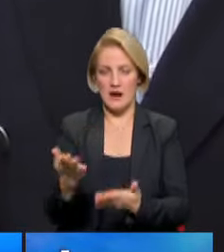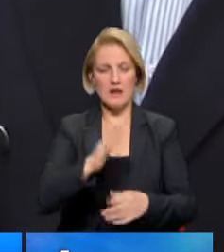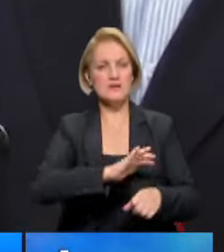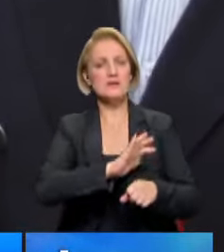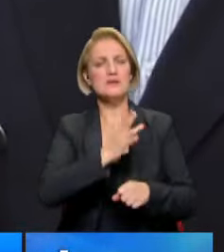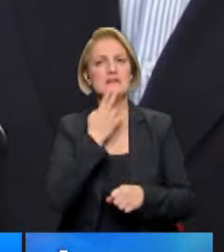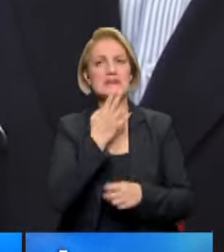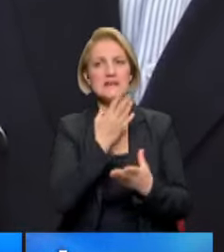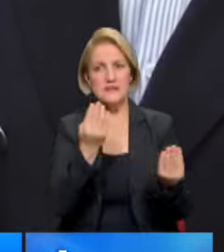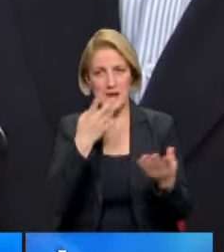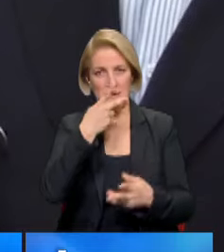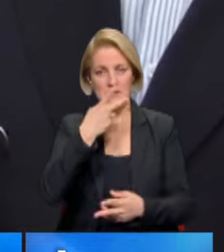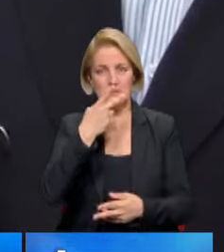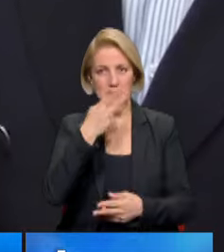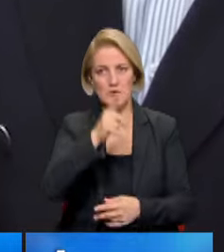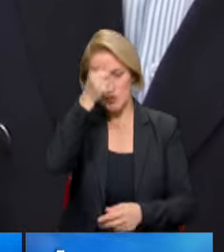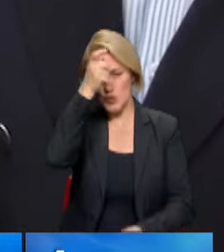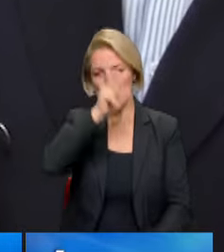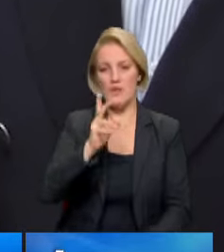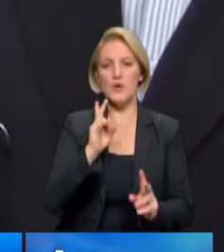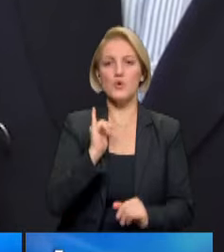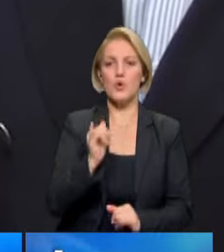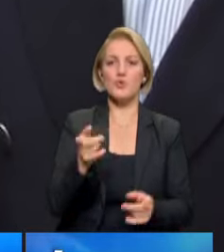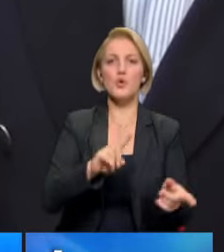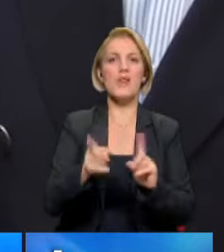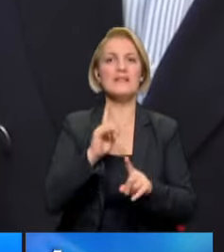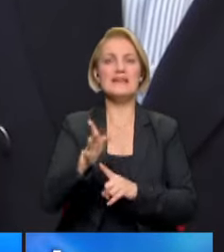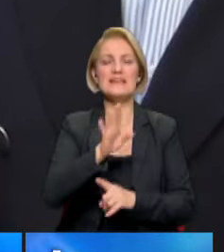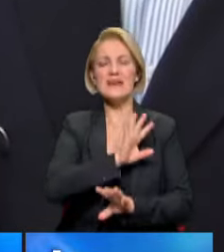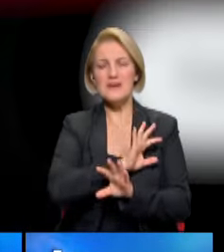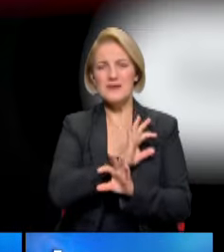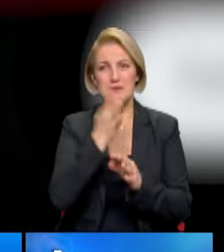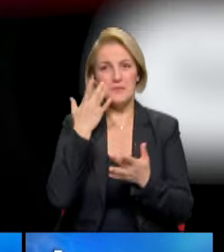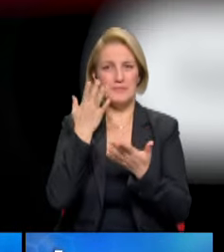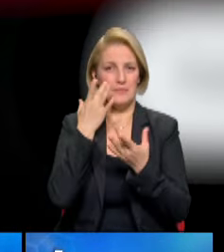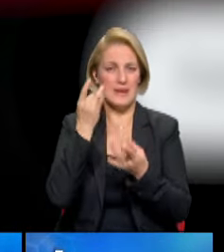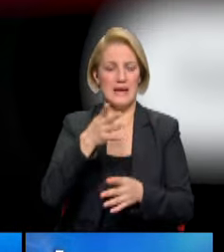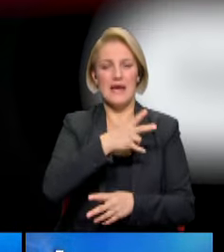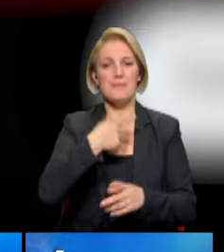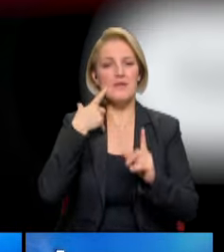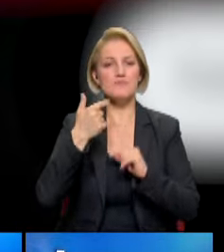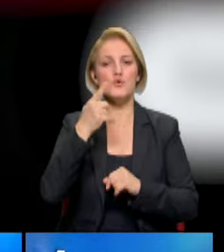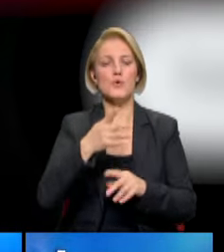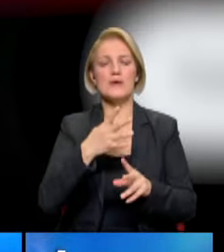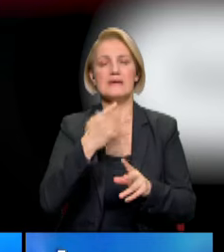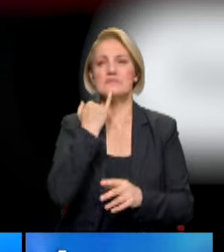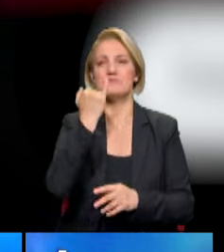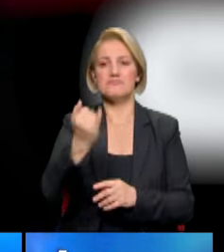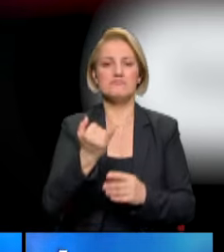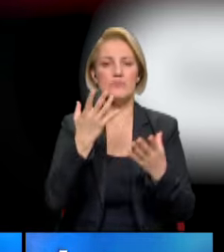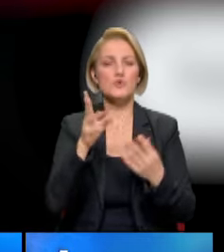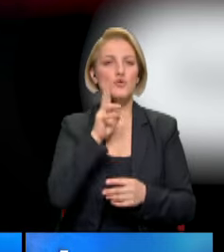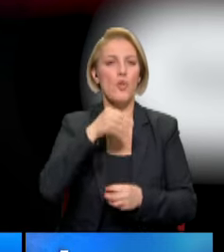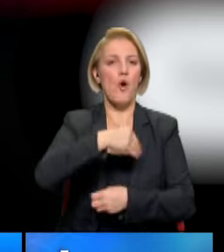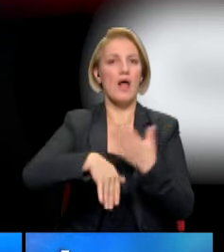uğrayan kadınlar. Bu konu Türkiye'nin kötü yönetildiğinin tescilinden başka bir şey değil. İstanbul Emniyet Müdürlüğümüzü ziyaret edip meydana gelen